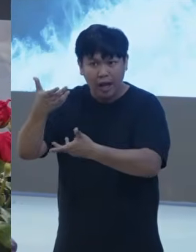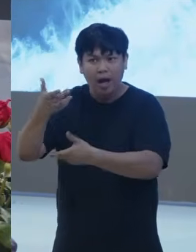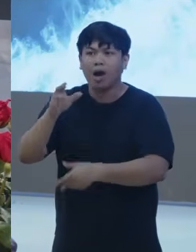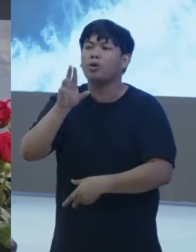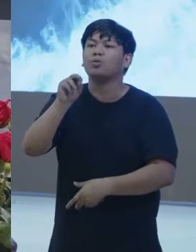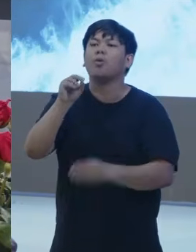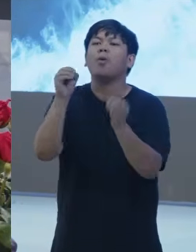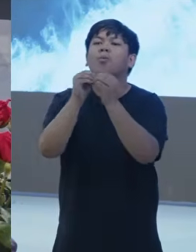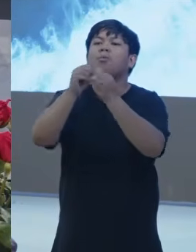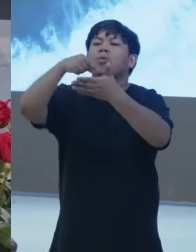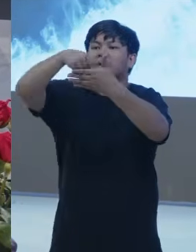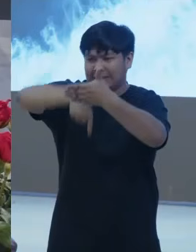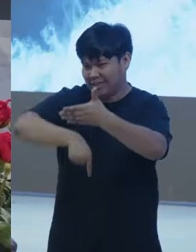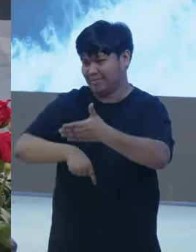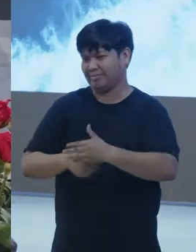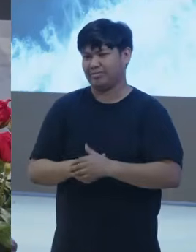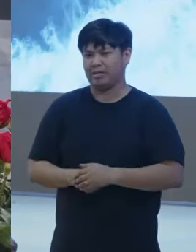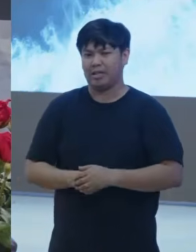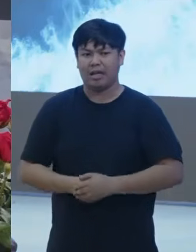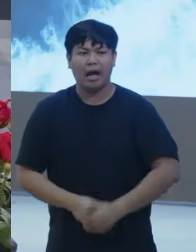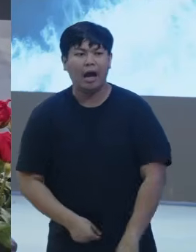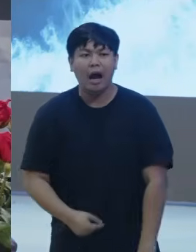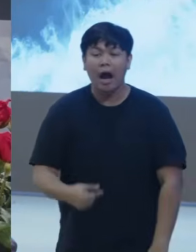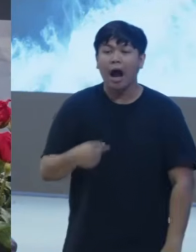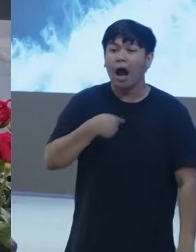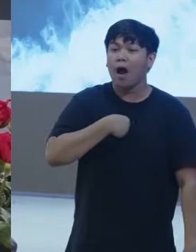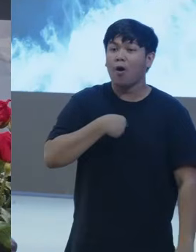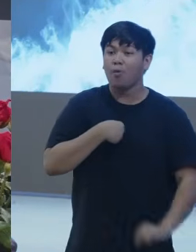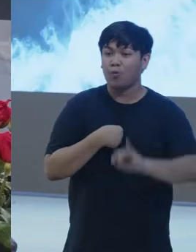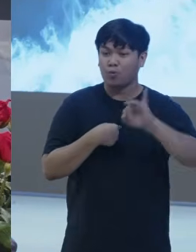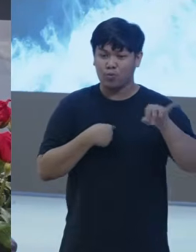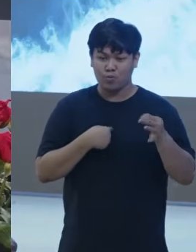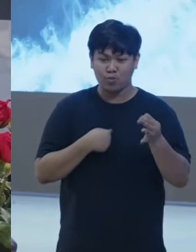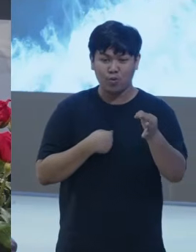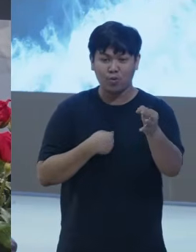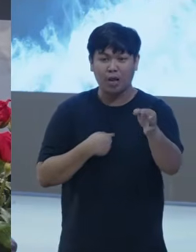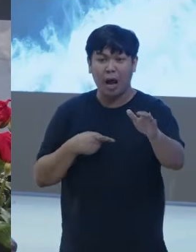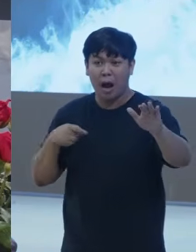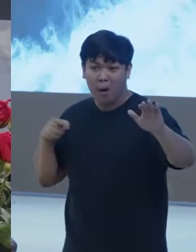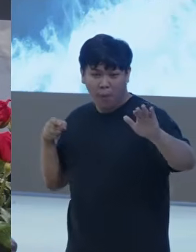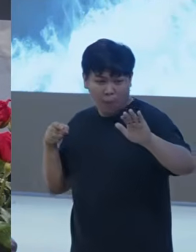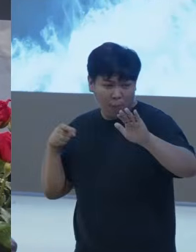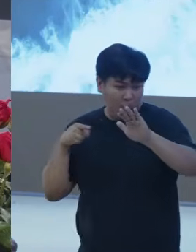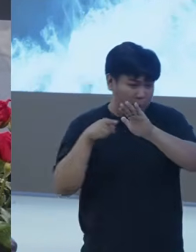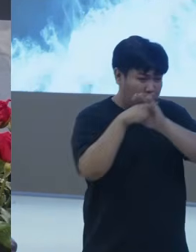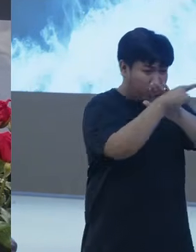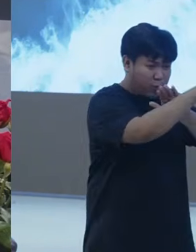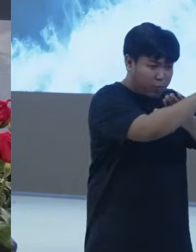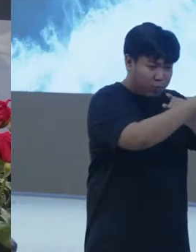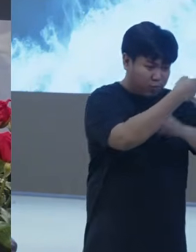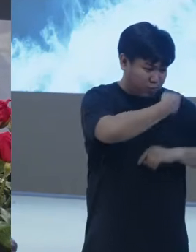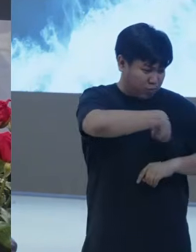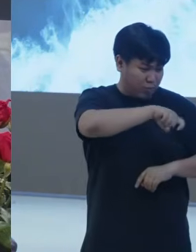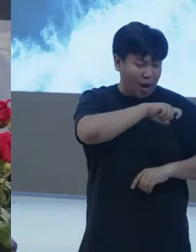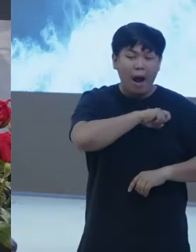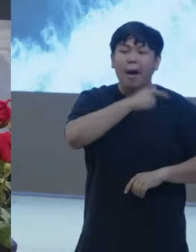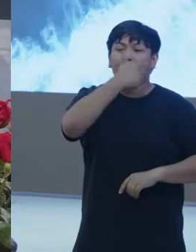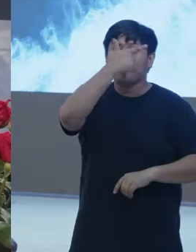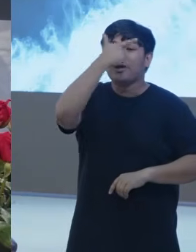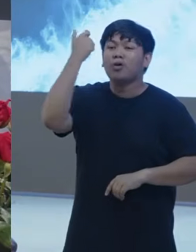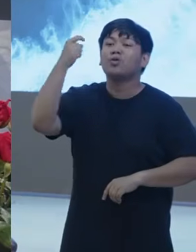That is why I made haste to flee to Tarshish, for I knew.